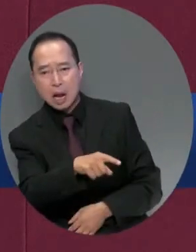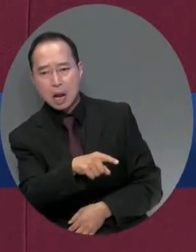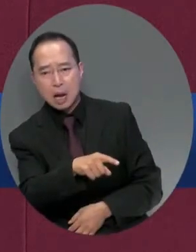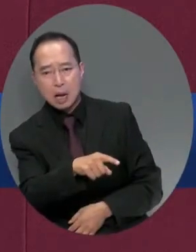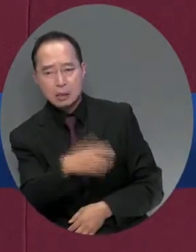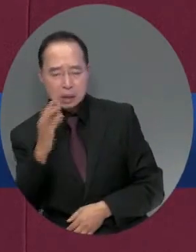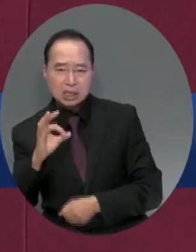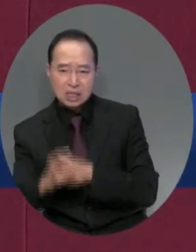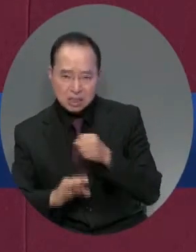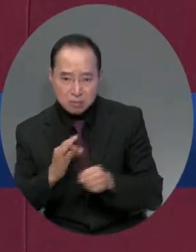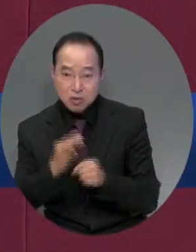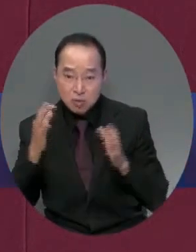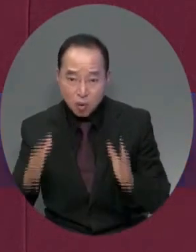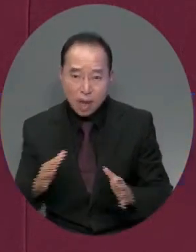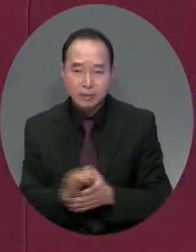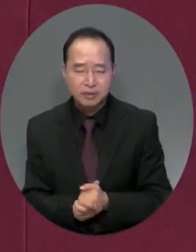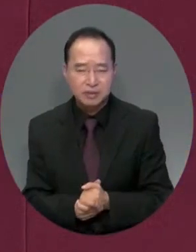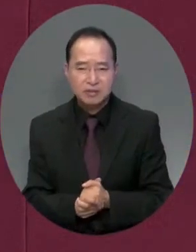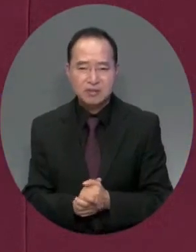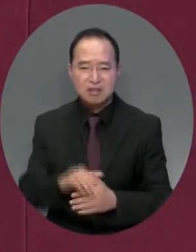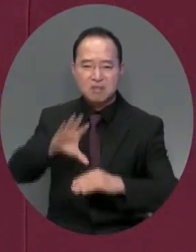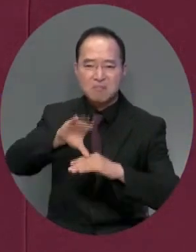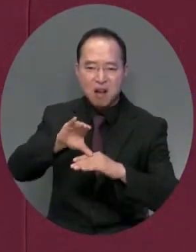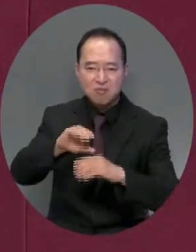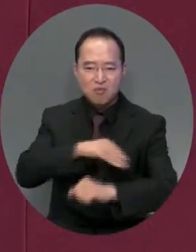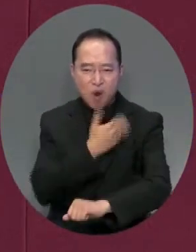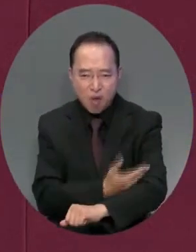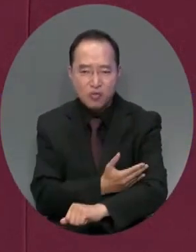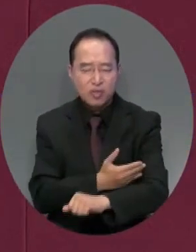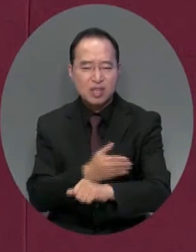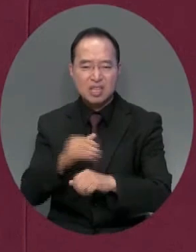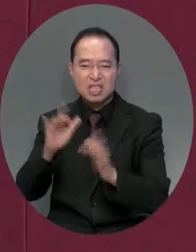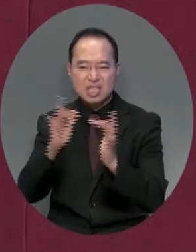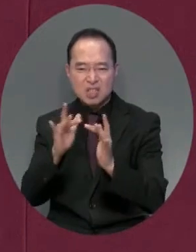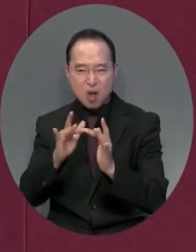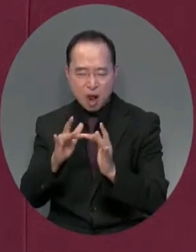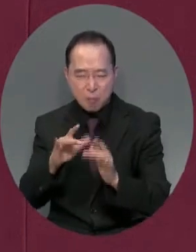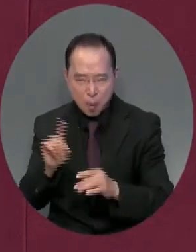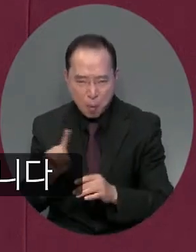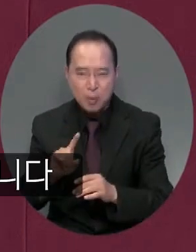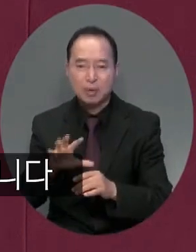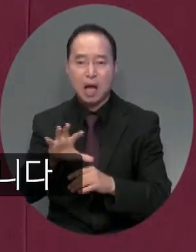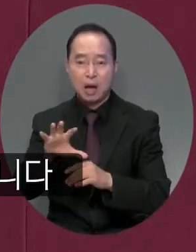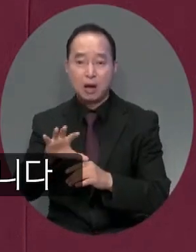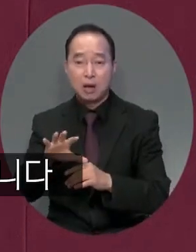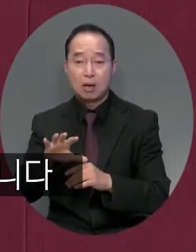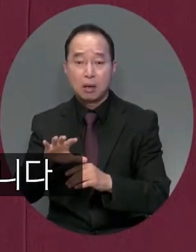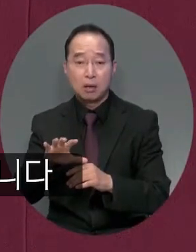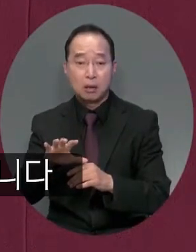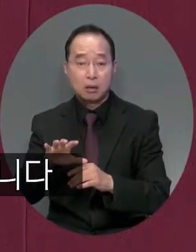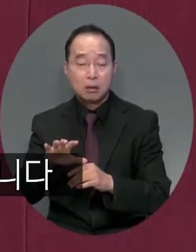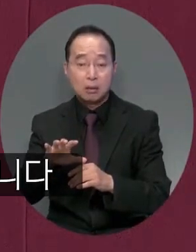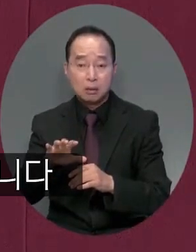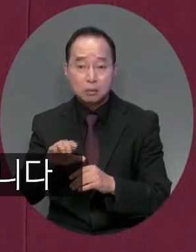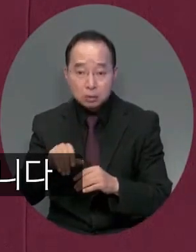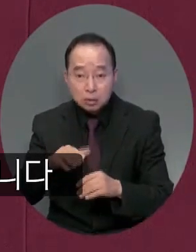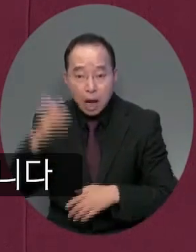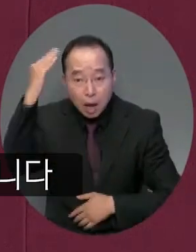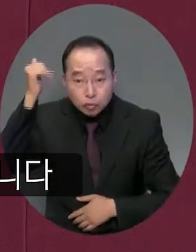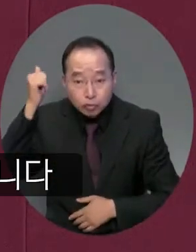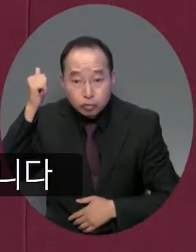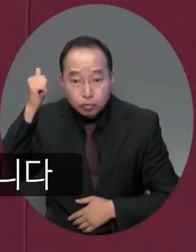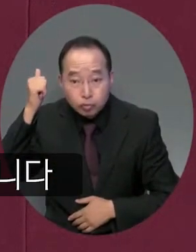동안 미디어 주도권은 기성매체에서 온라인으로 꾸준히 옮겨갔습니다. 미디어 지형이 격변하는 동안 우리